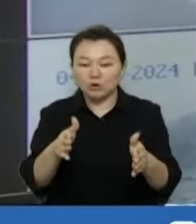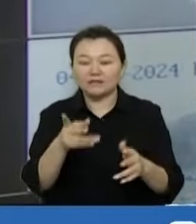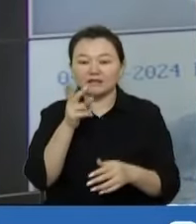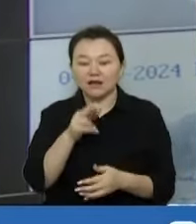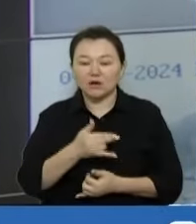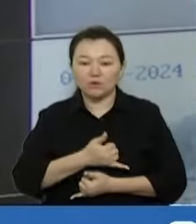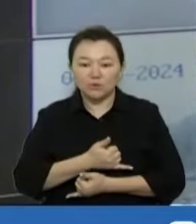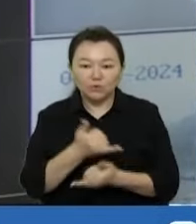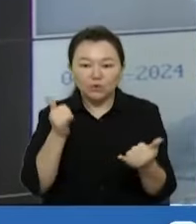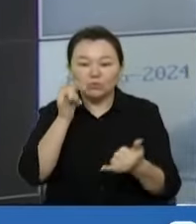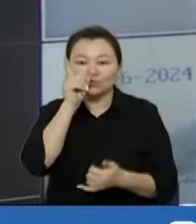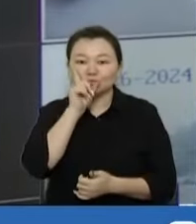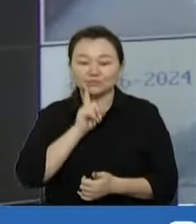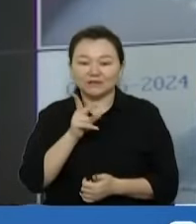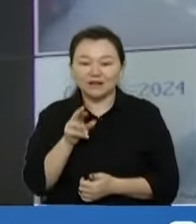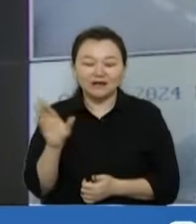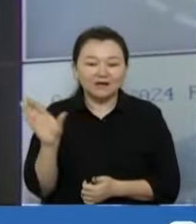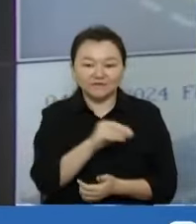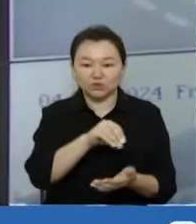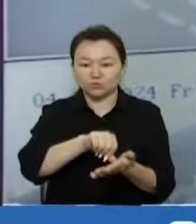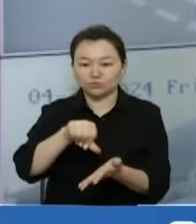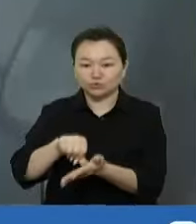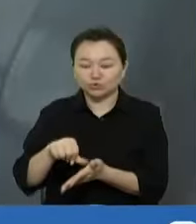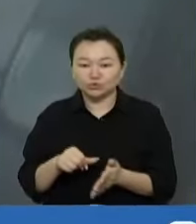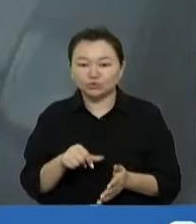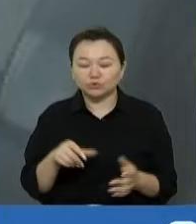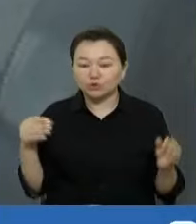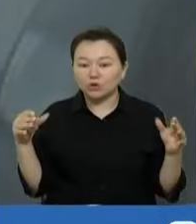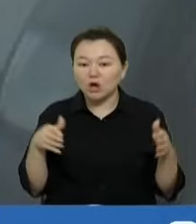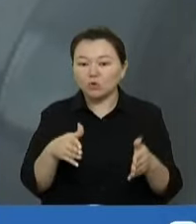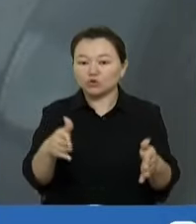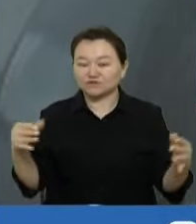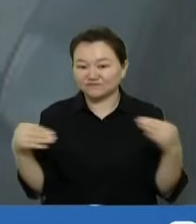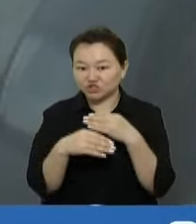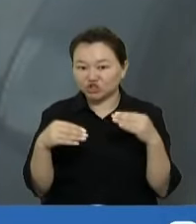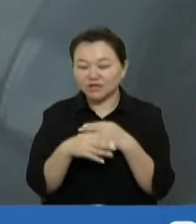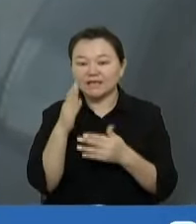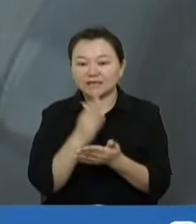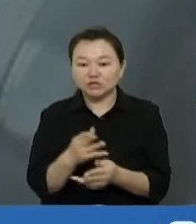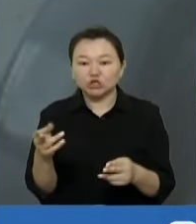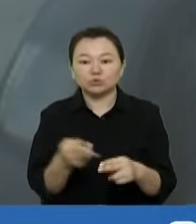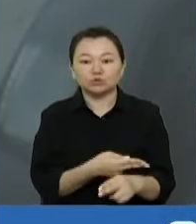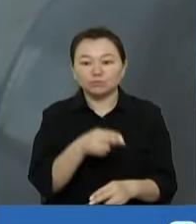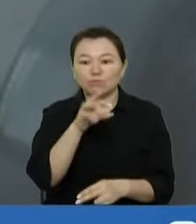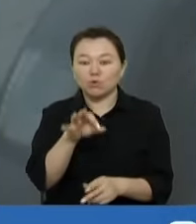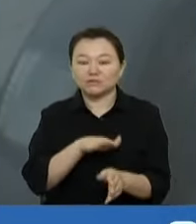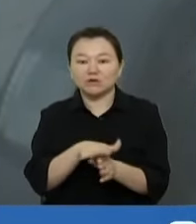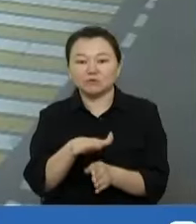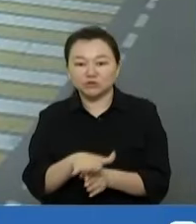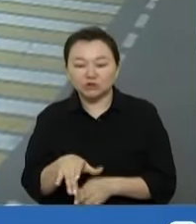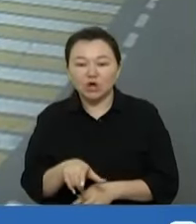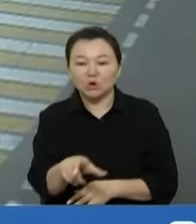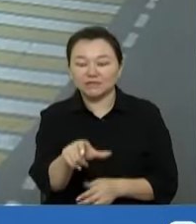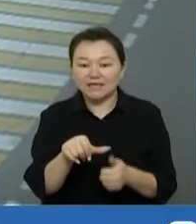обеспечения удобства для всех участников дорожного движения также существует исключение по соблюдение правил дорожного